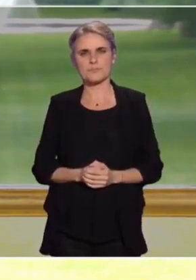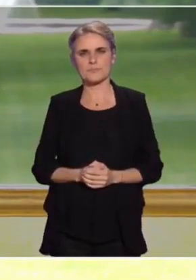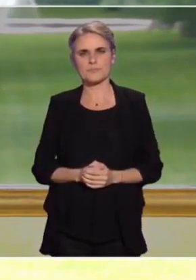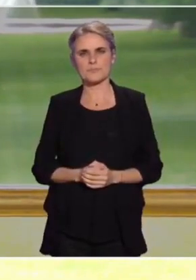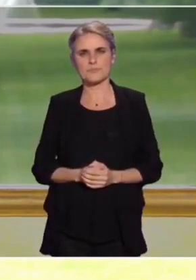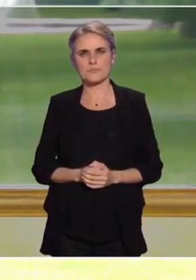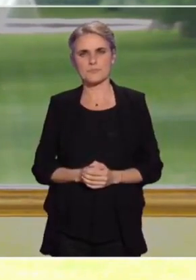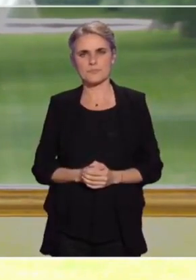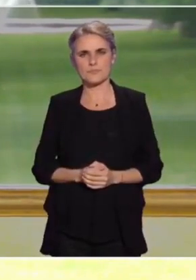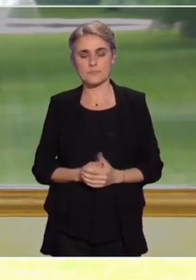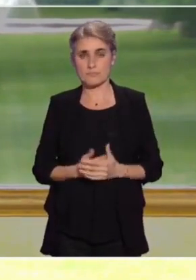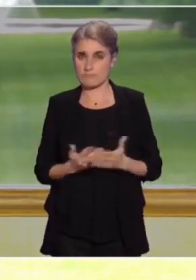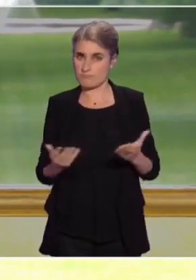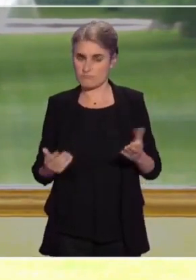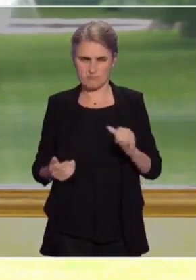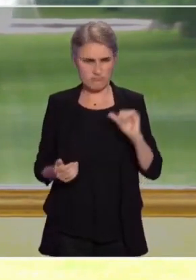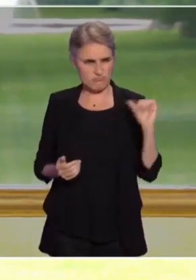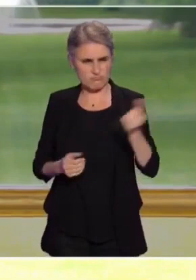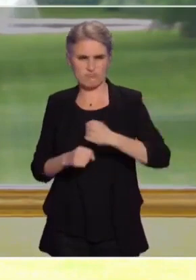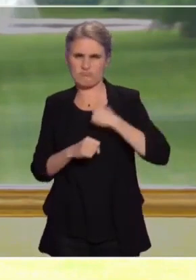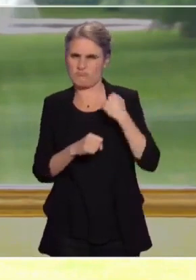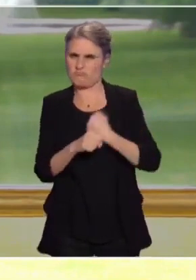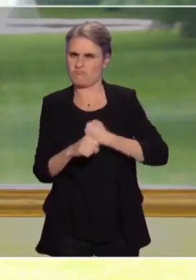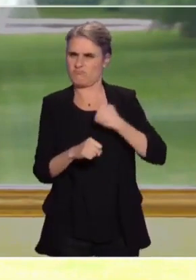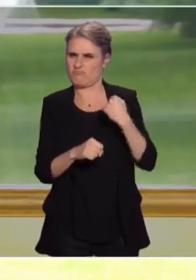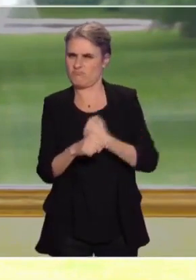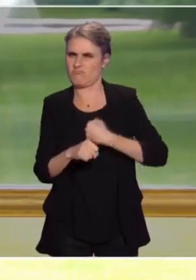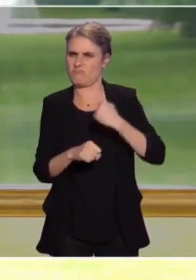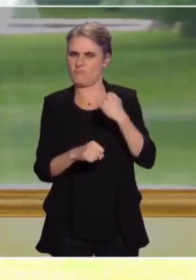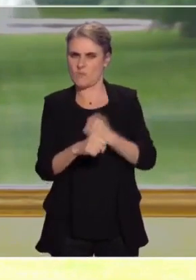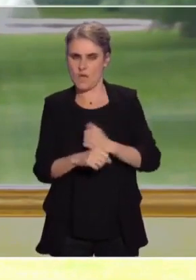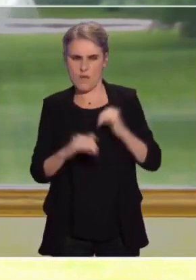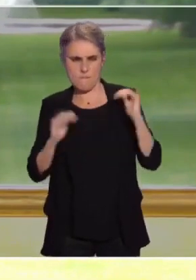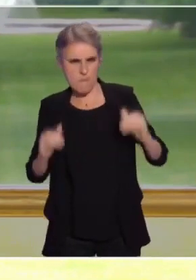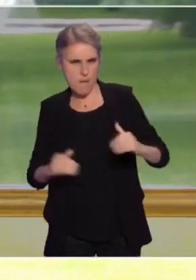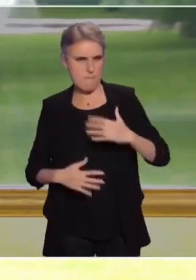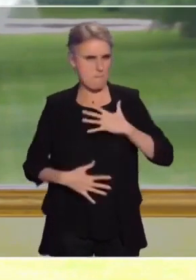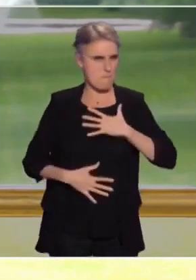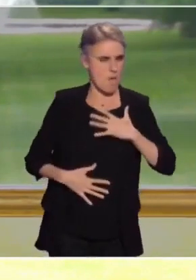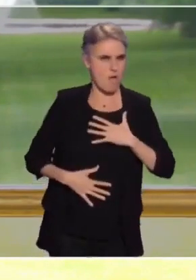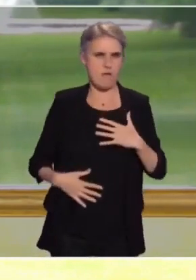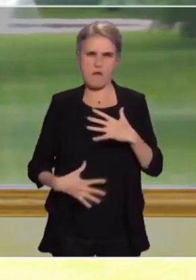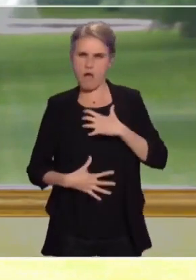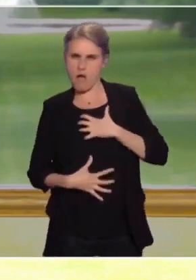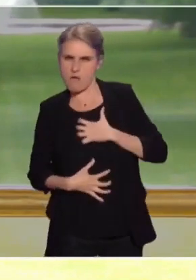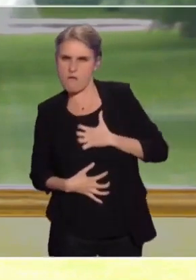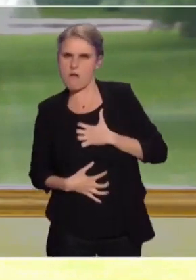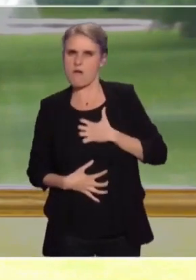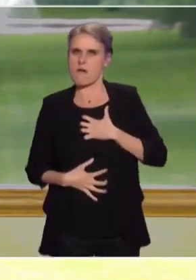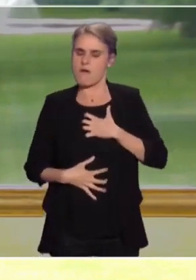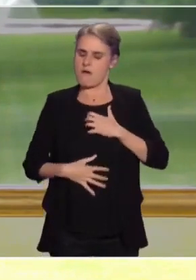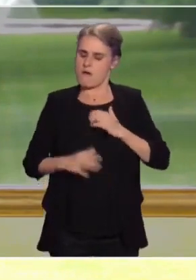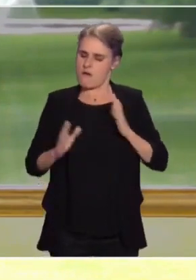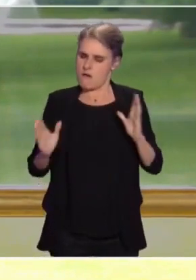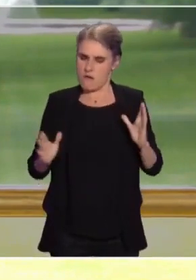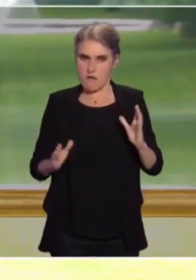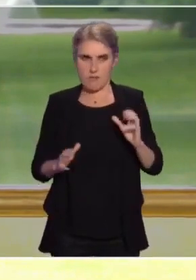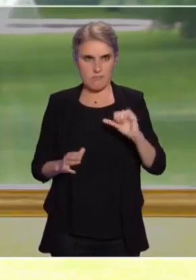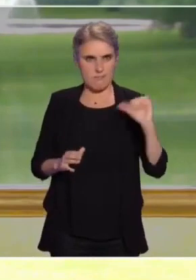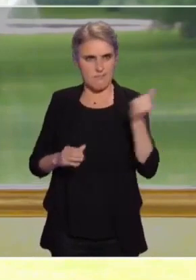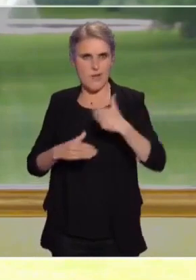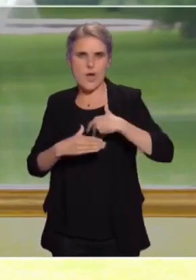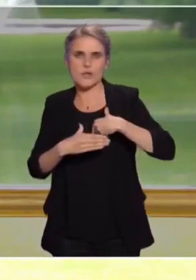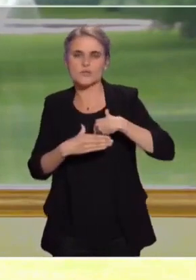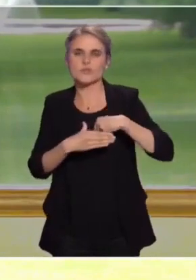tout le monde a travaillé d'arrache-pied nous avons surmonté les craintes les angoisses et vous est ressorti à